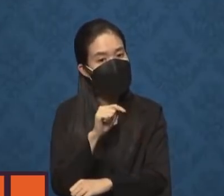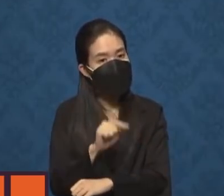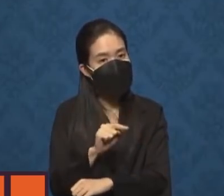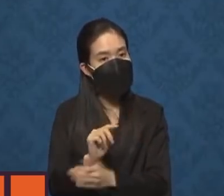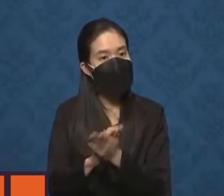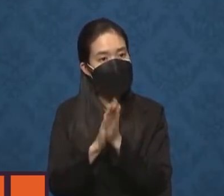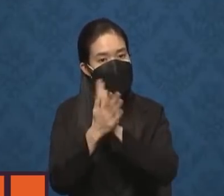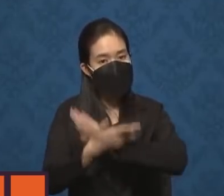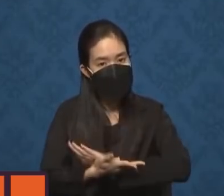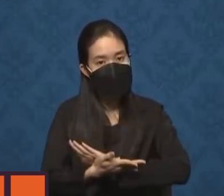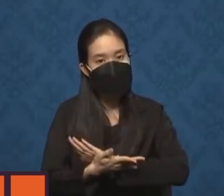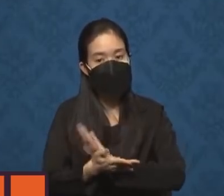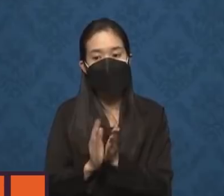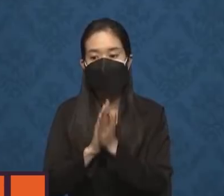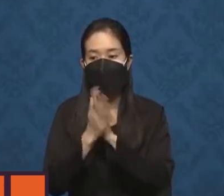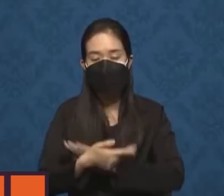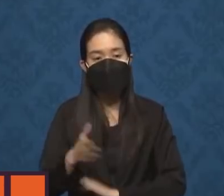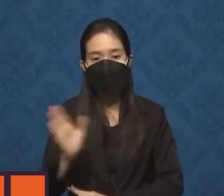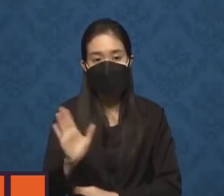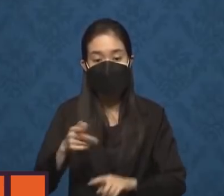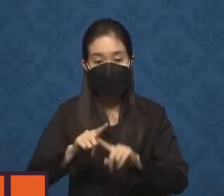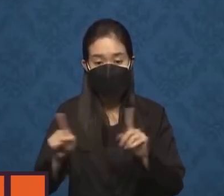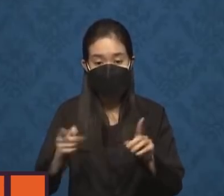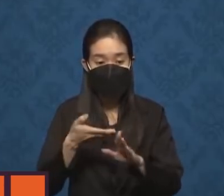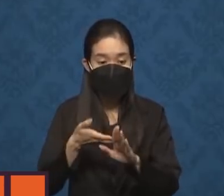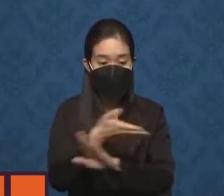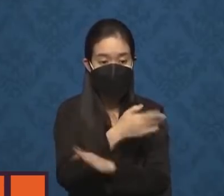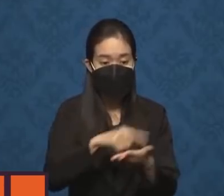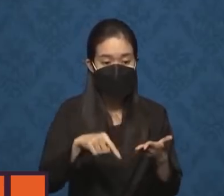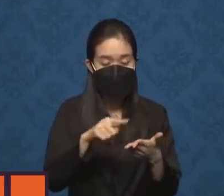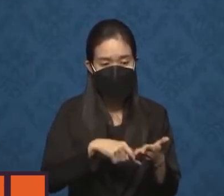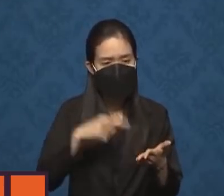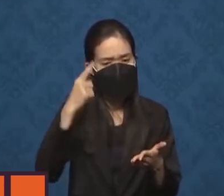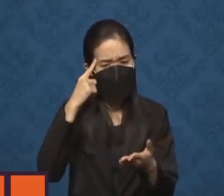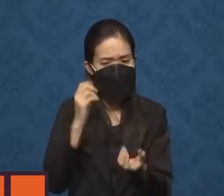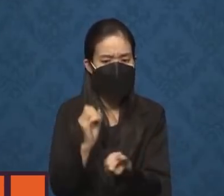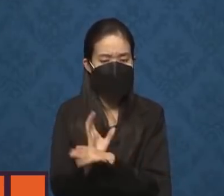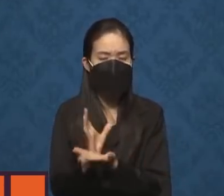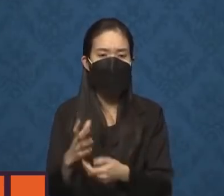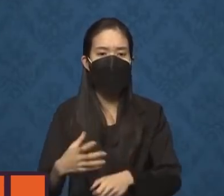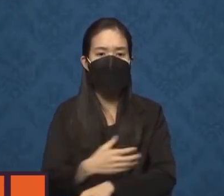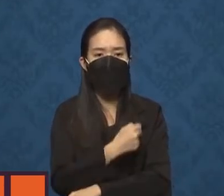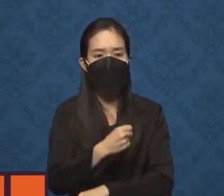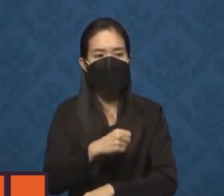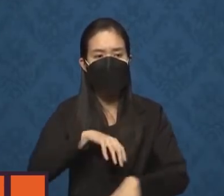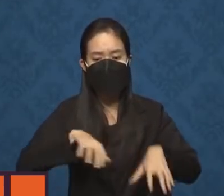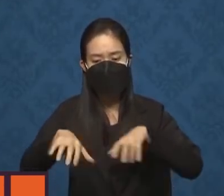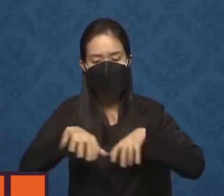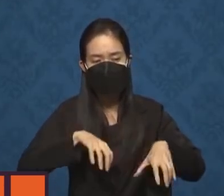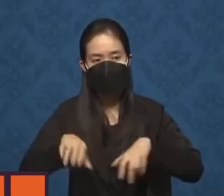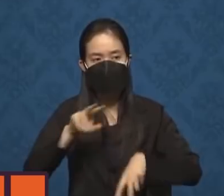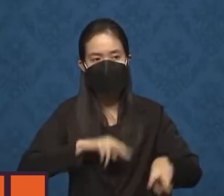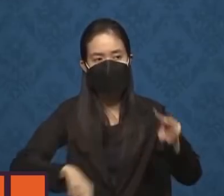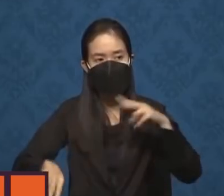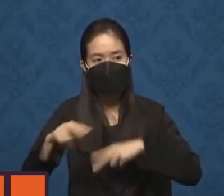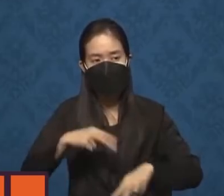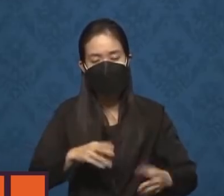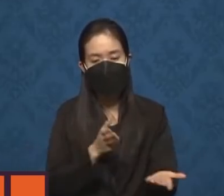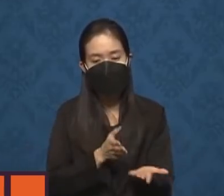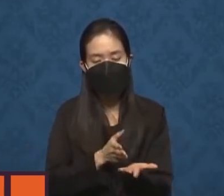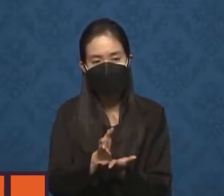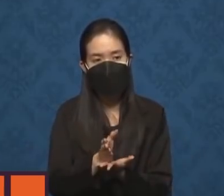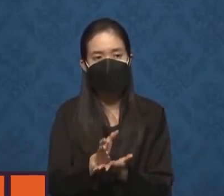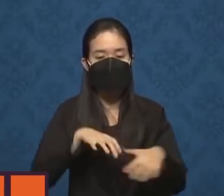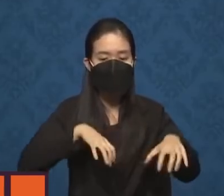การปฏิรูปก่อนเลือกตั้งนะคะแต่ยังเป็นการทำลายการเมืองในส่วนของอำนาจของฝ่ายบริหารฝ่ายนิติบัญญัติ